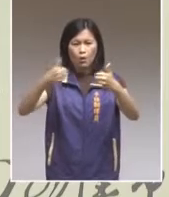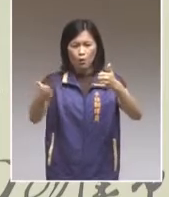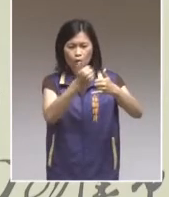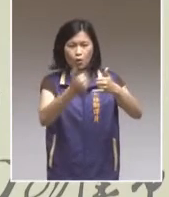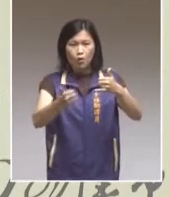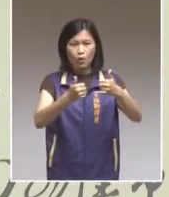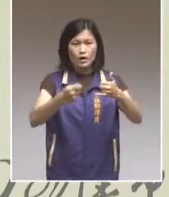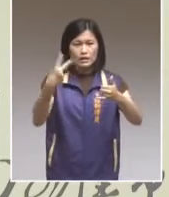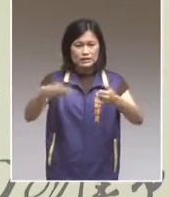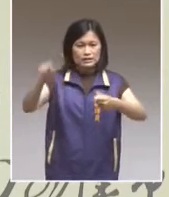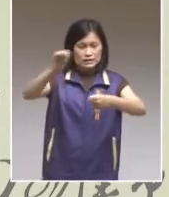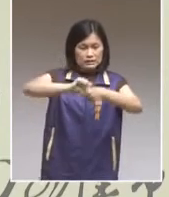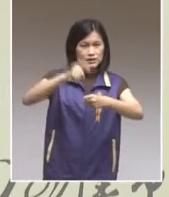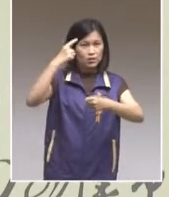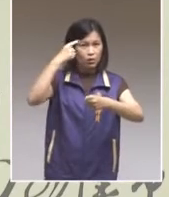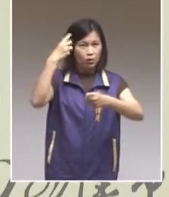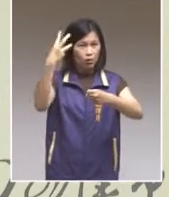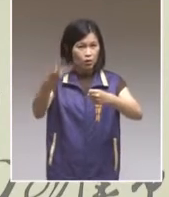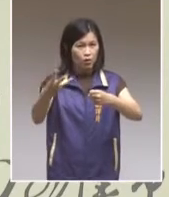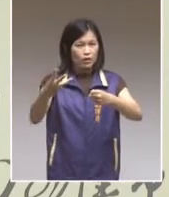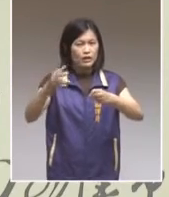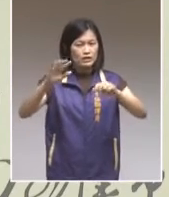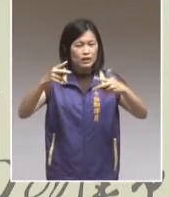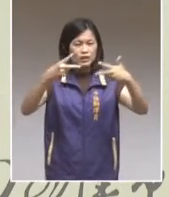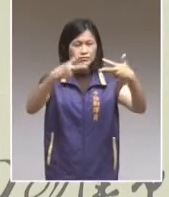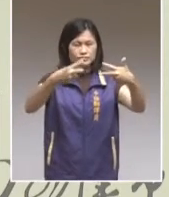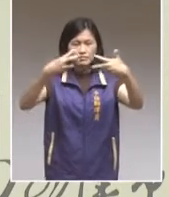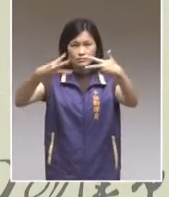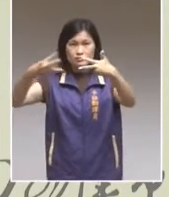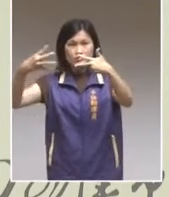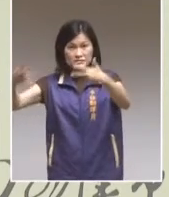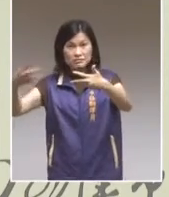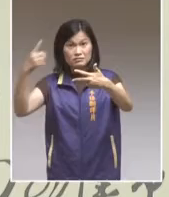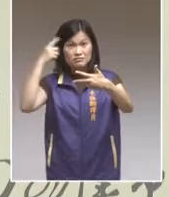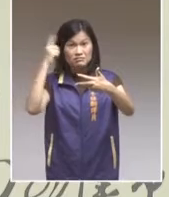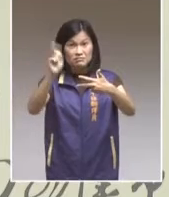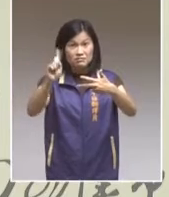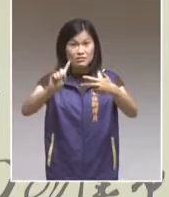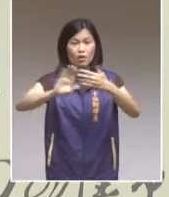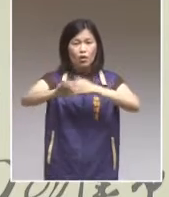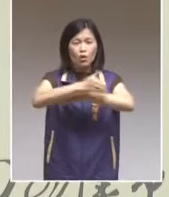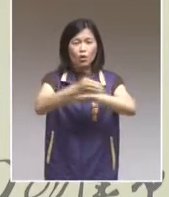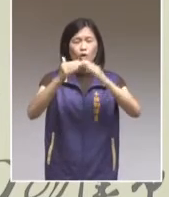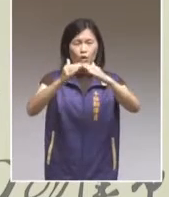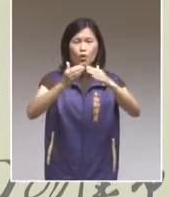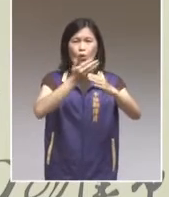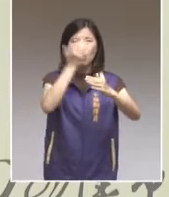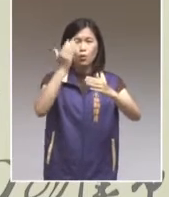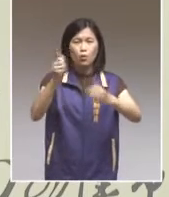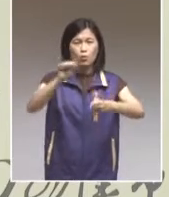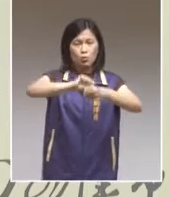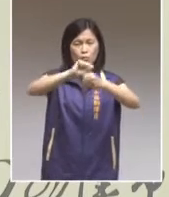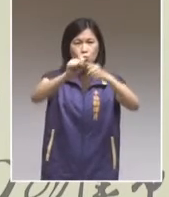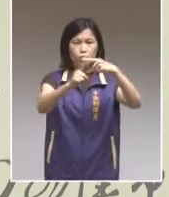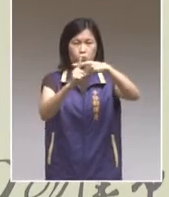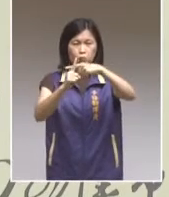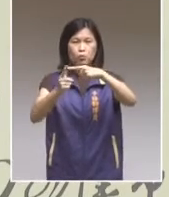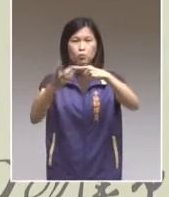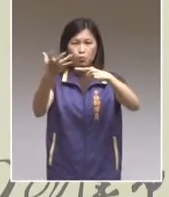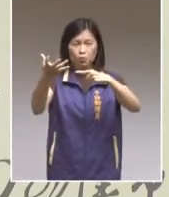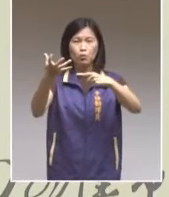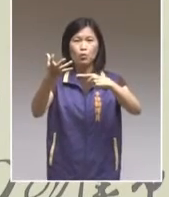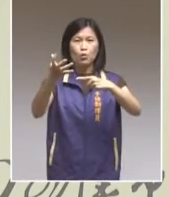三天，大概就是234，所以234的时候我们的外县市旅游史通常会比较多，以现在疫情的状